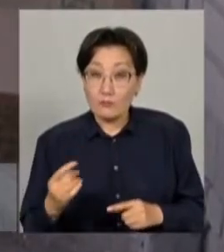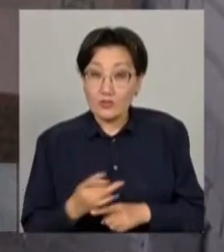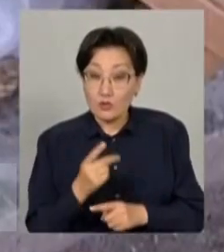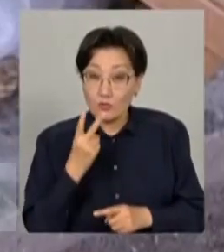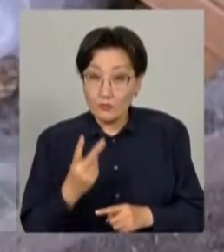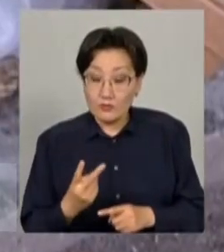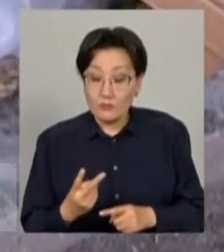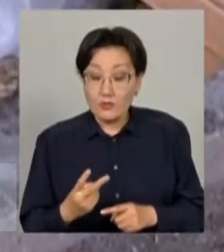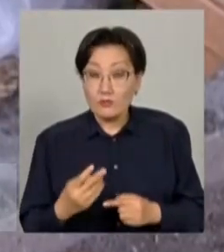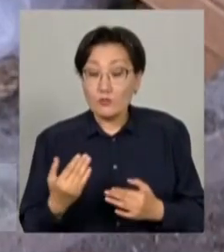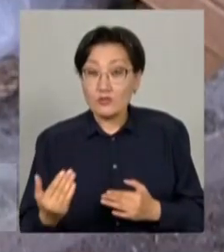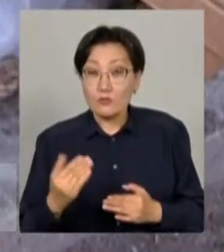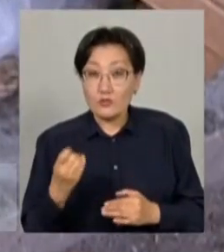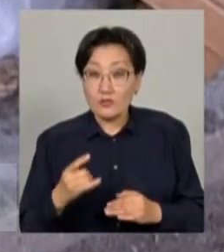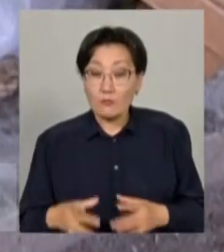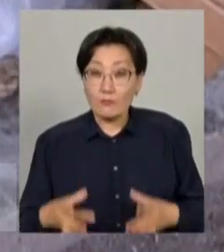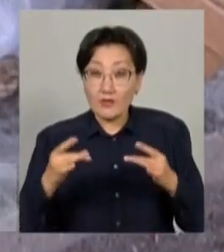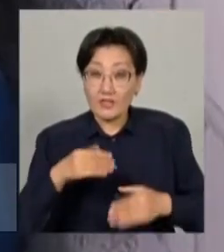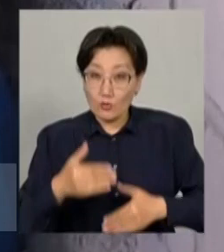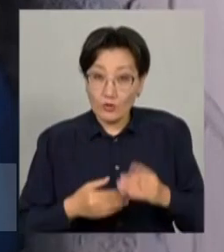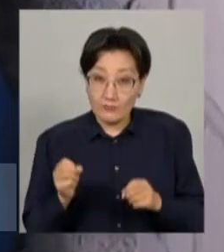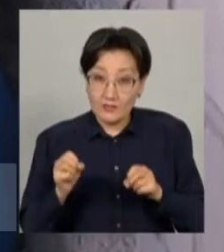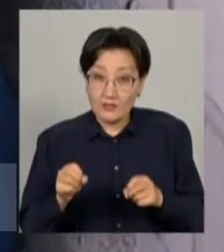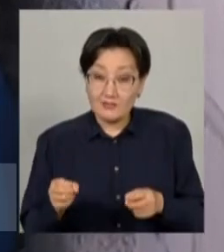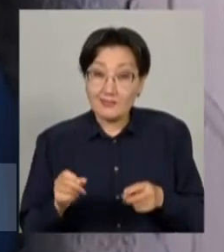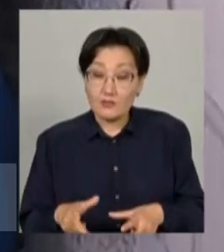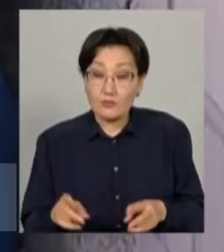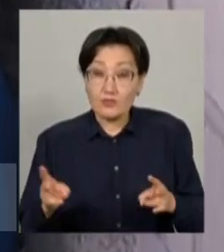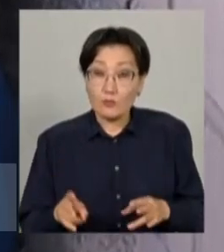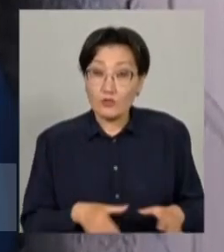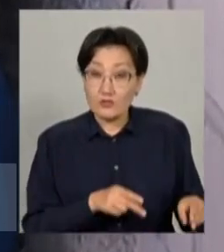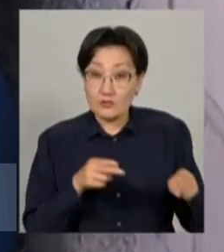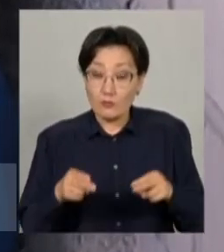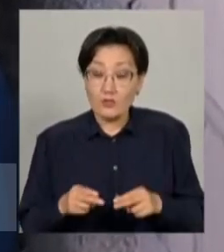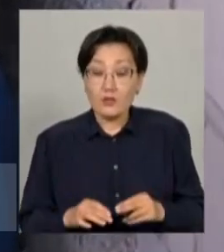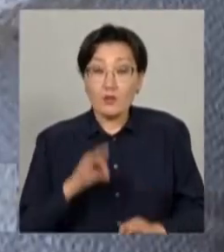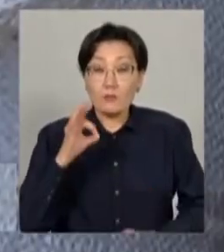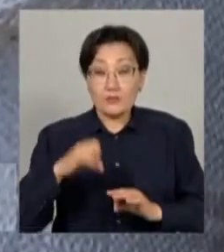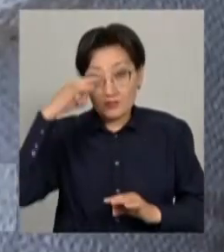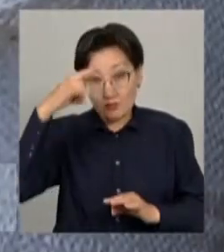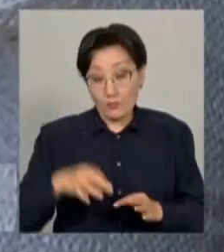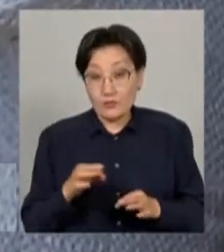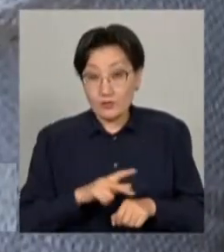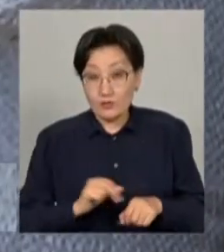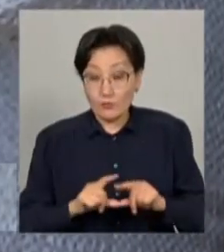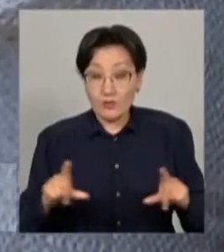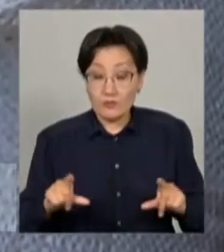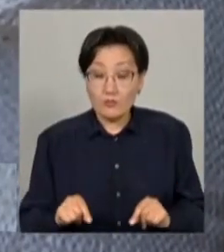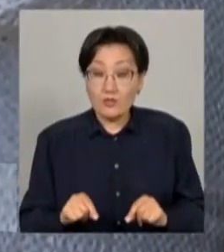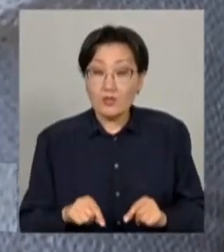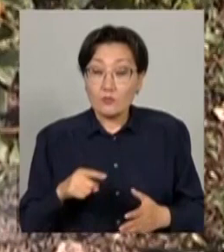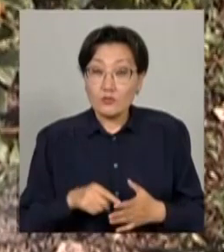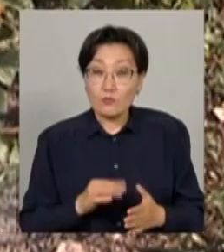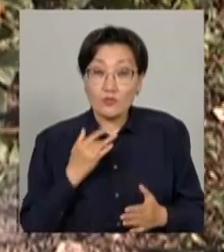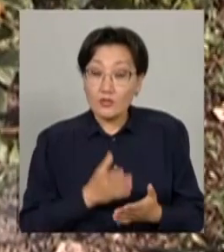көрген. Бәзбіреулер ұл баланы пакетке орап тастап кеткен. Оқиға орнына жедел жеткен Батыс Қазақстан облысының полициясы нәрестені